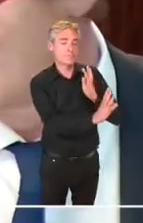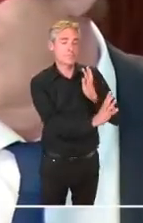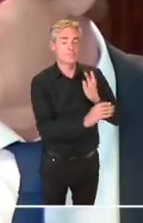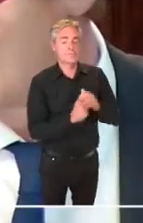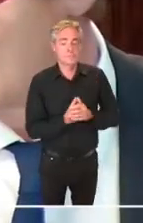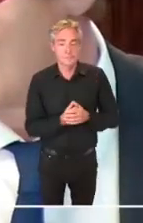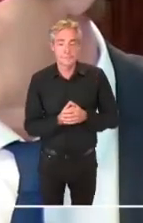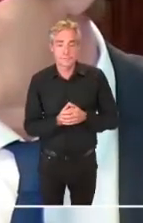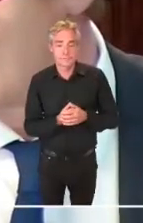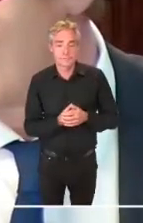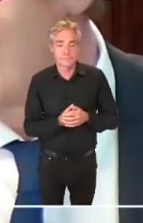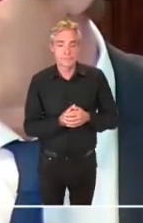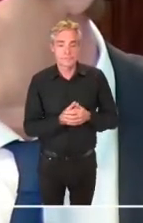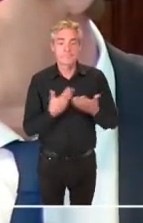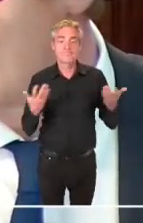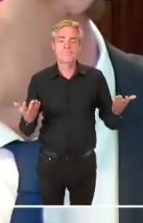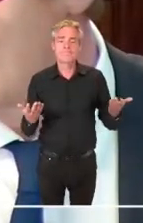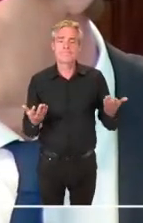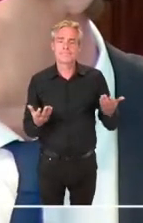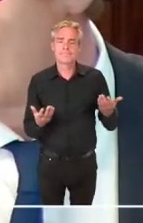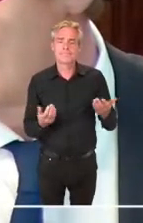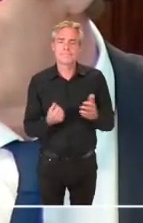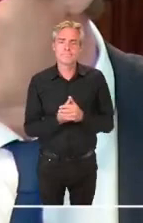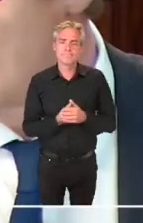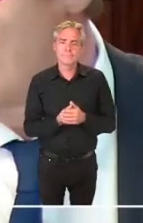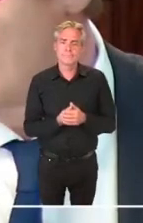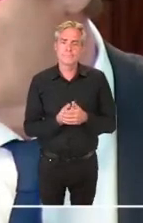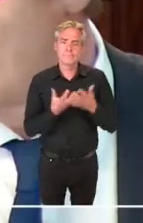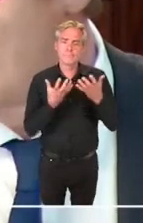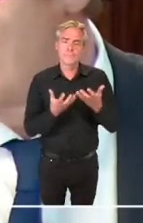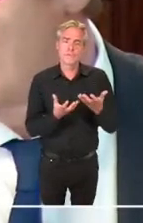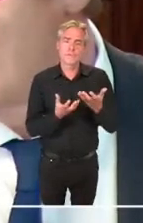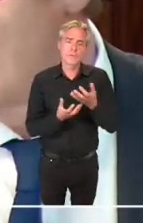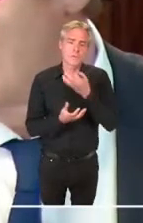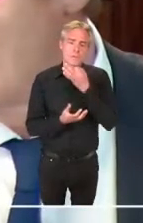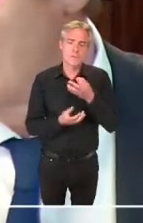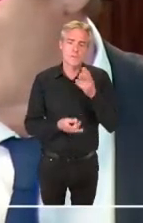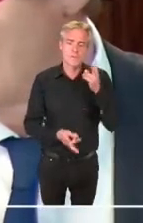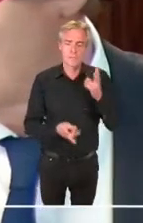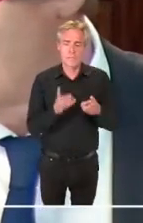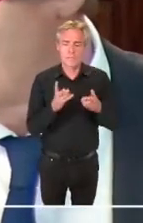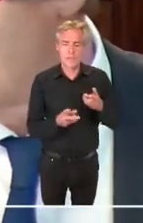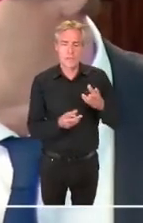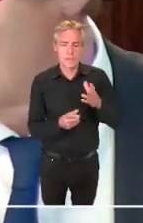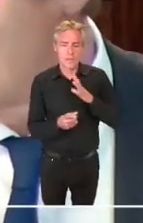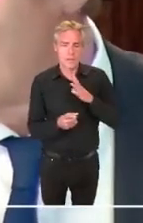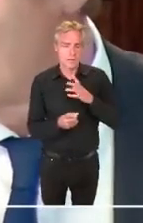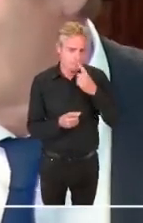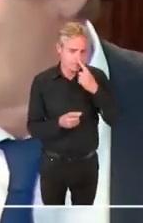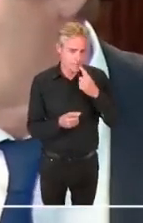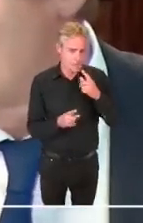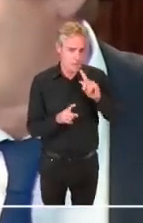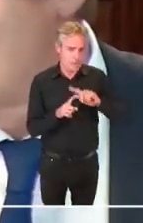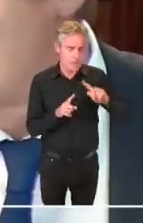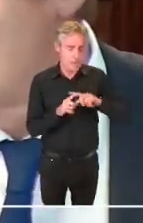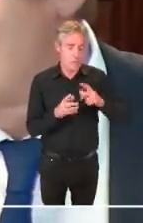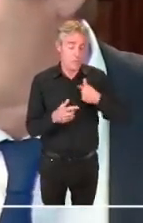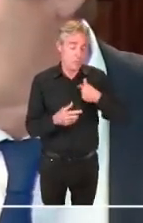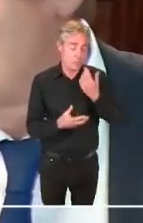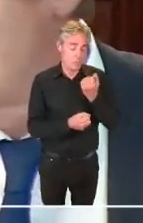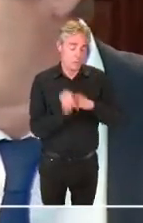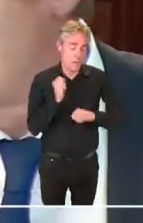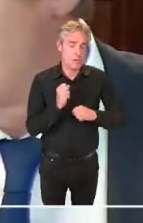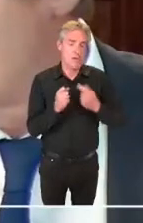aider. Simplement, je voudrais dire que il y a quand même quelque chose qui est troublant, c'est-à-dire que